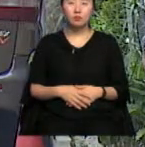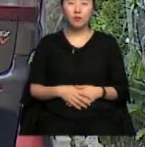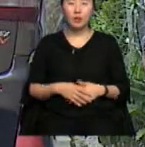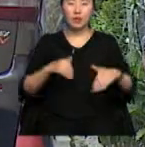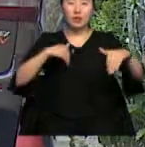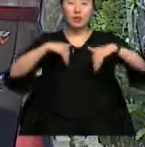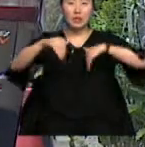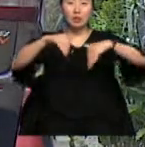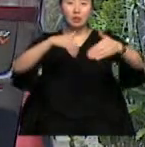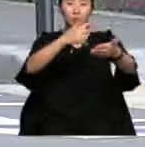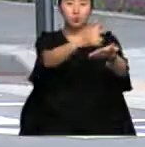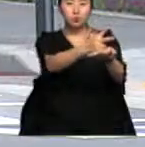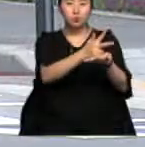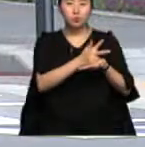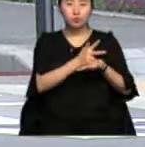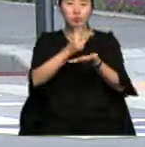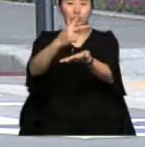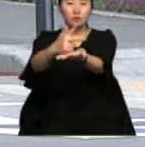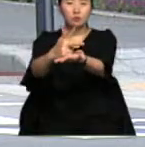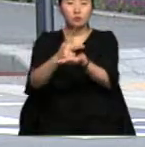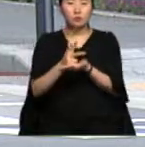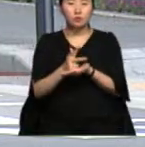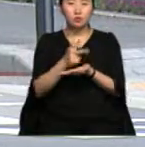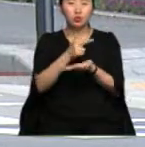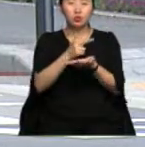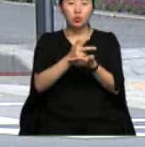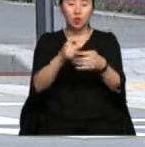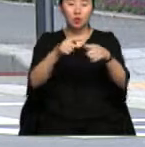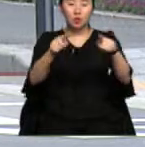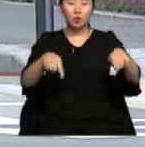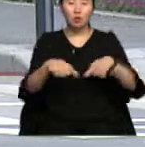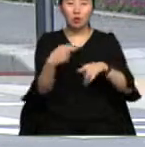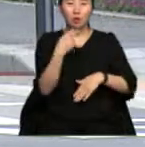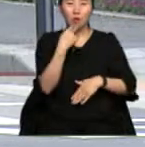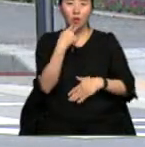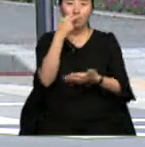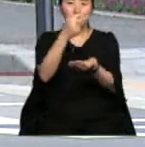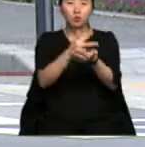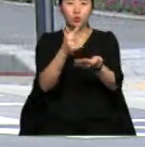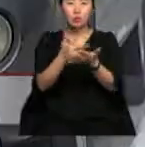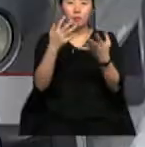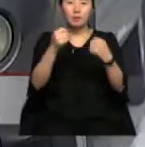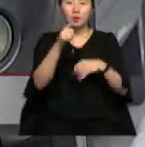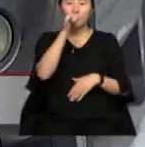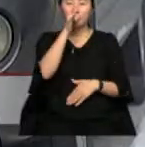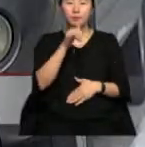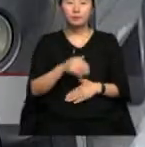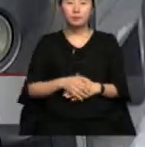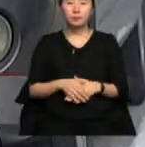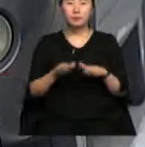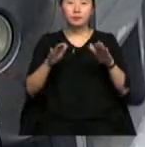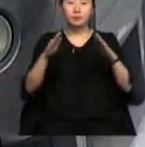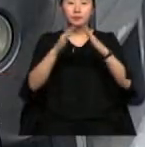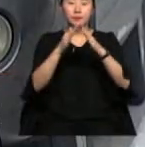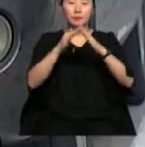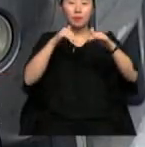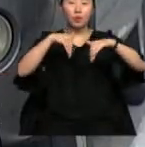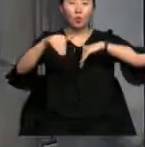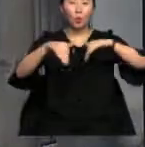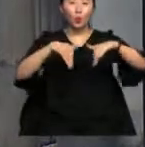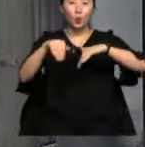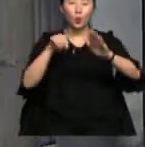대로변에 차들이 줄지어 있습니다. 주차선이 없는 곳에 주차되어 있는 차도 보입니다. 이번엔 주택가 골목